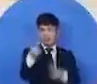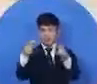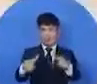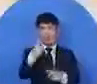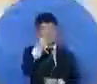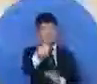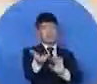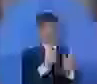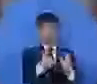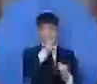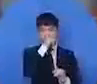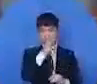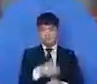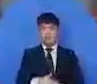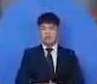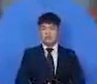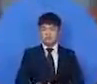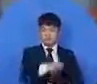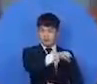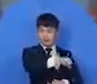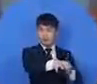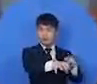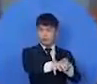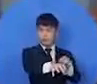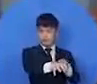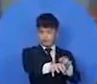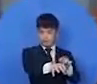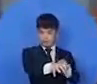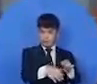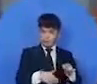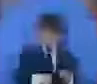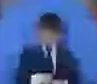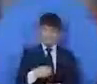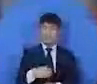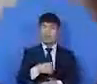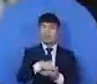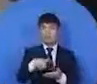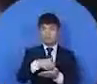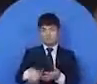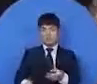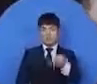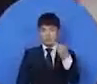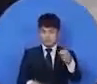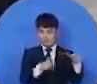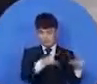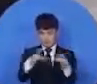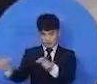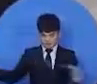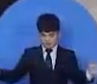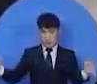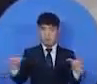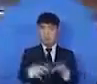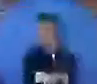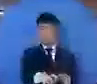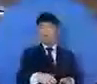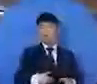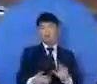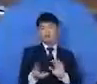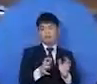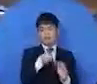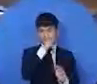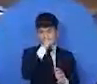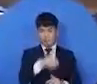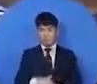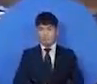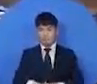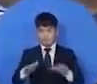개최되었습니다 영주시 에서 중부권 동서 횡단 철도와 건설될 12개 시 군이 모였는데요 이번 협력